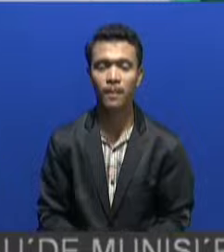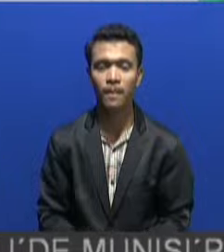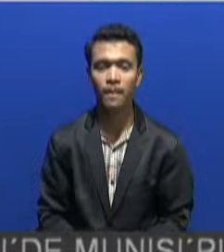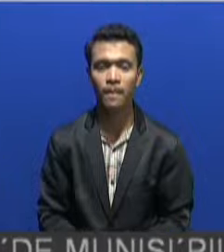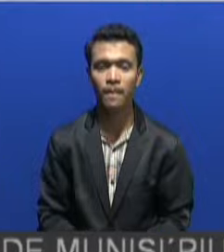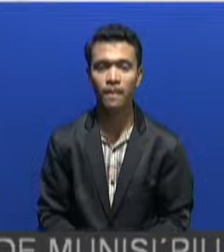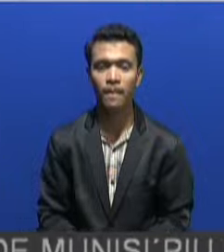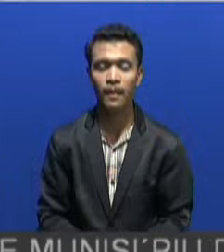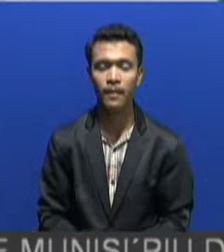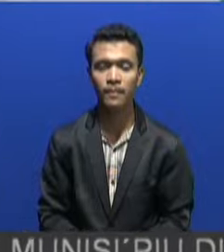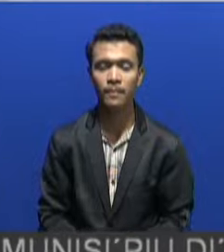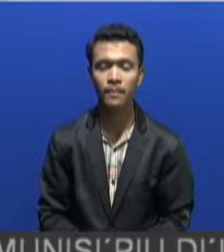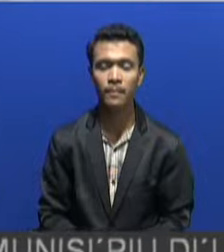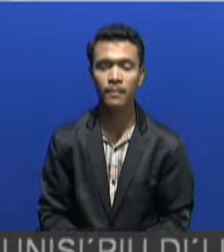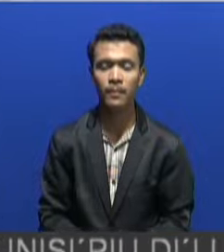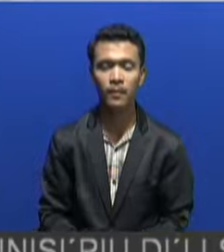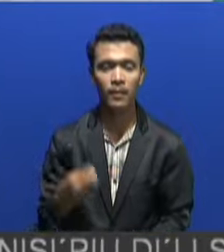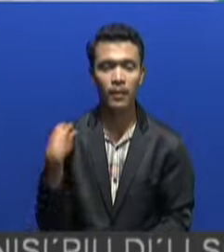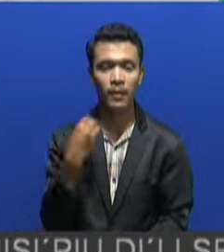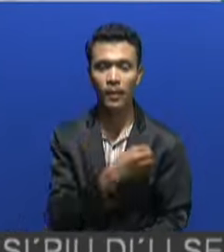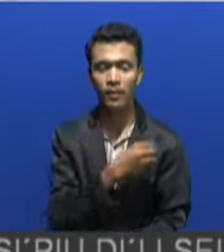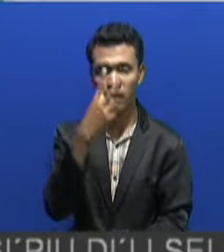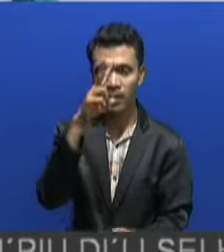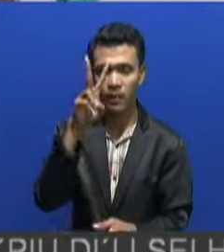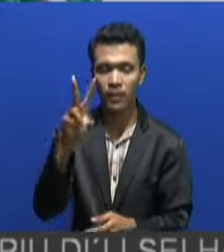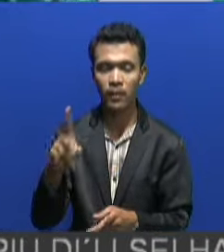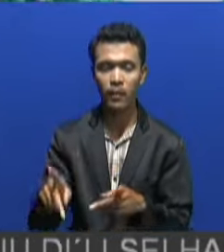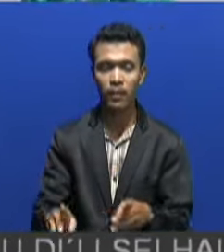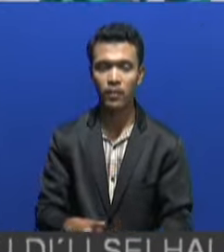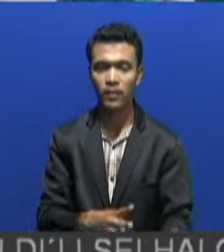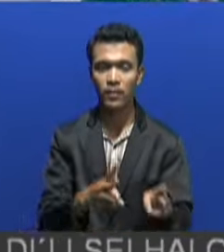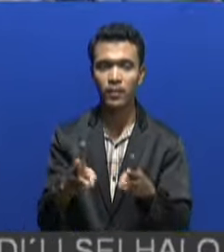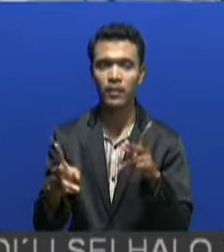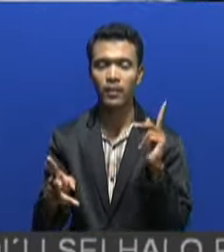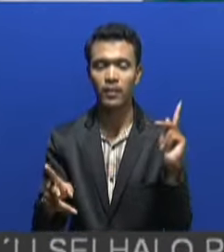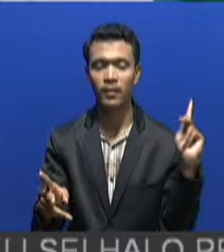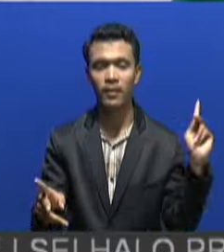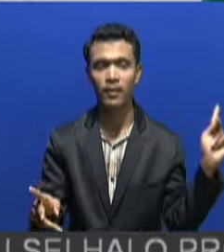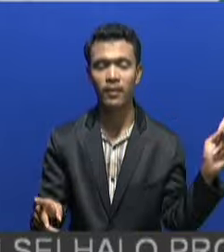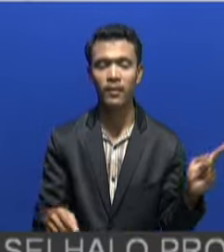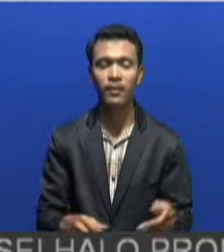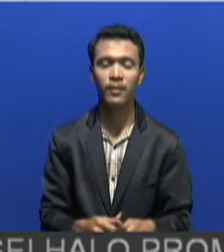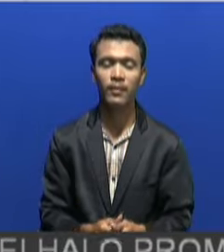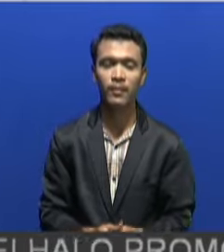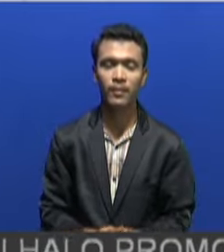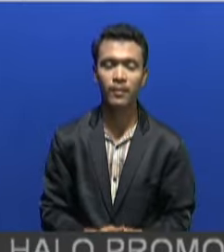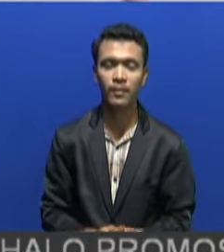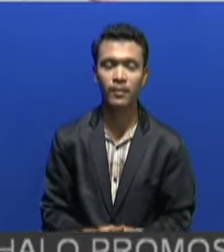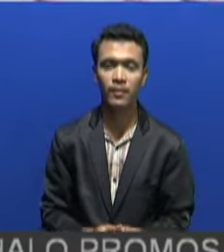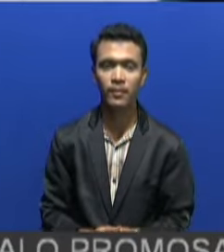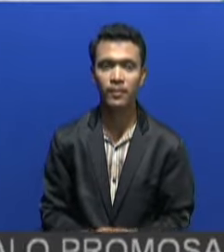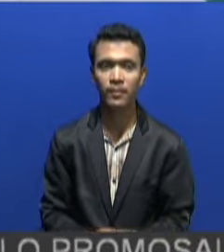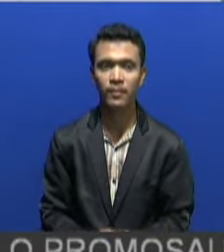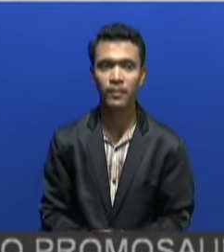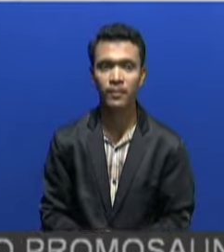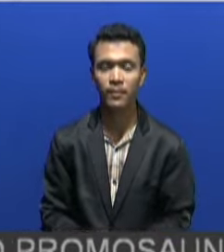kompanya Nelses ni yang fali. Ami hari usi limang karuk deh, ne kompanya labela ini. Oh, signifikan kompanya labela ini ya, kobre are ne